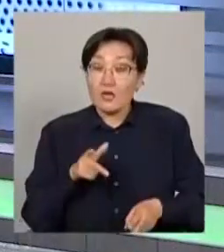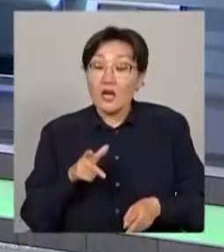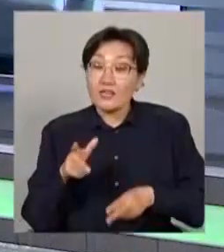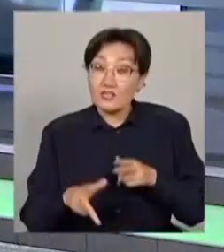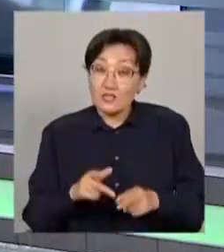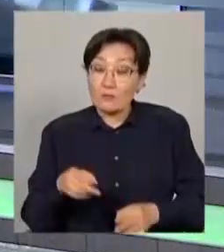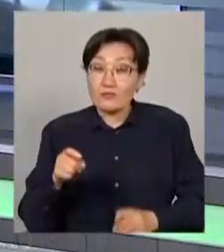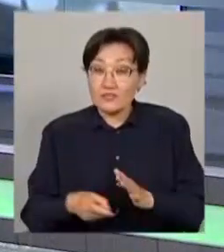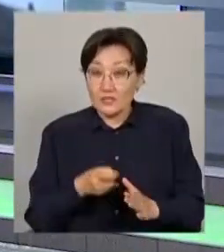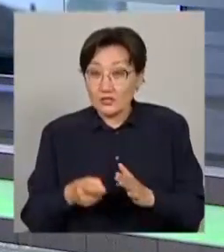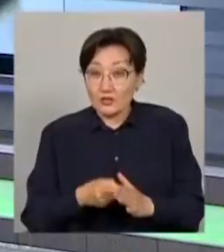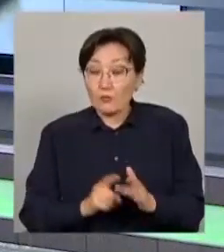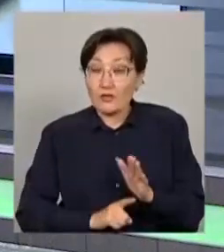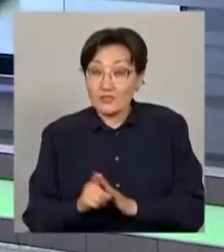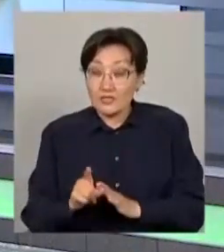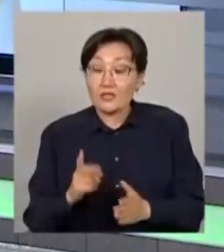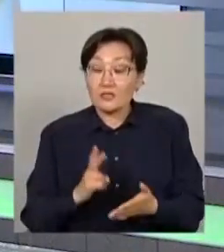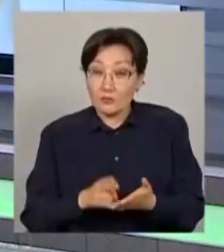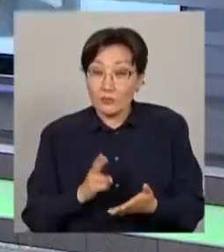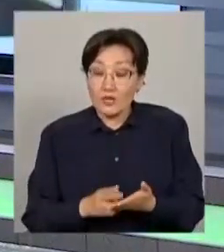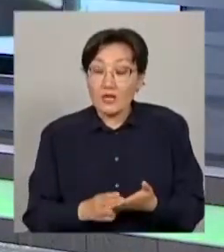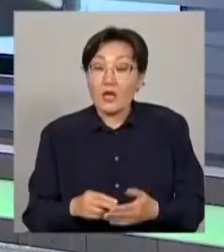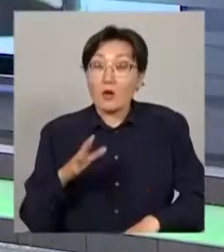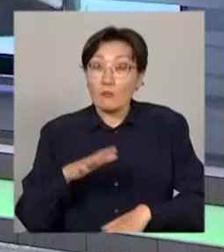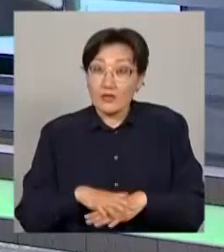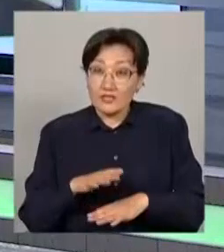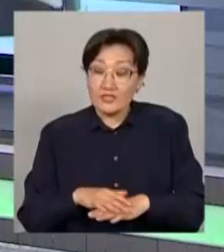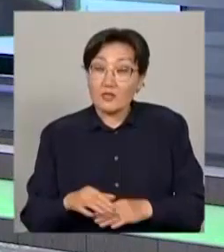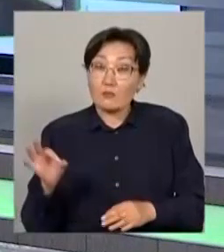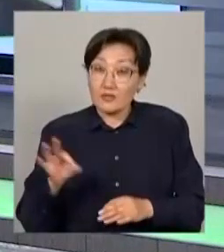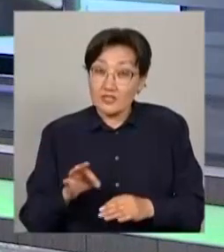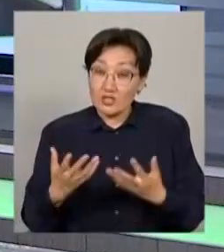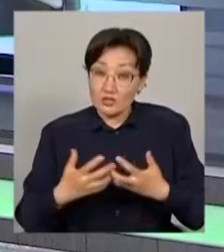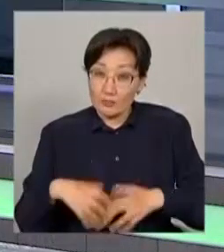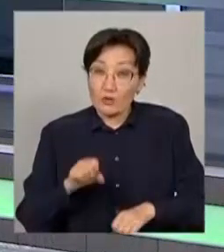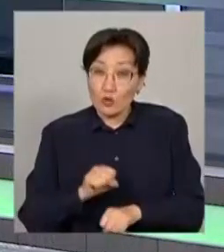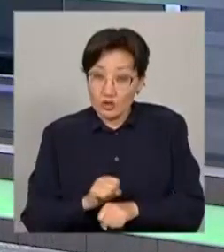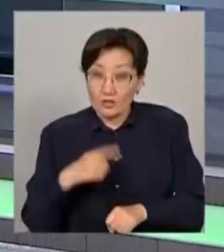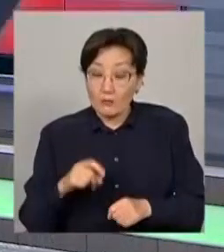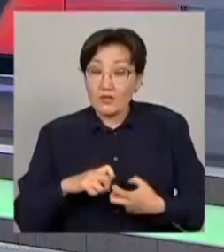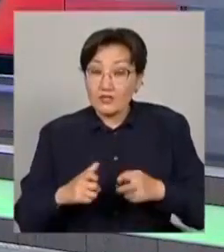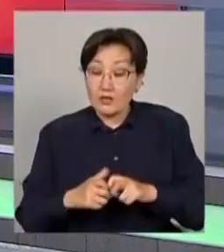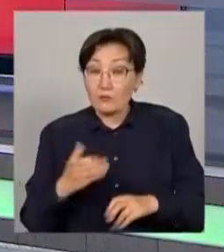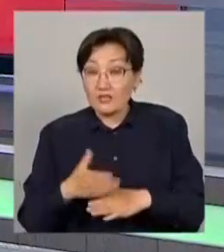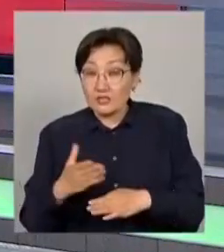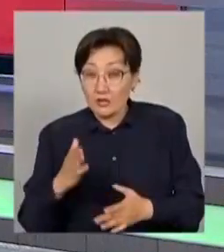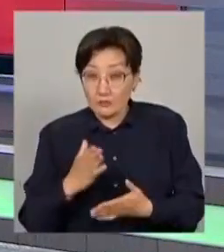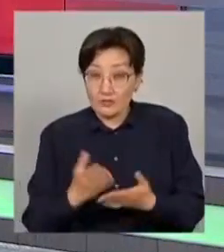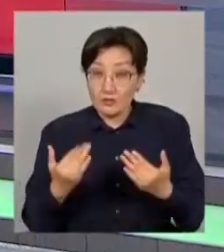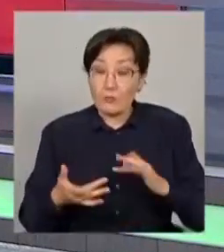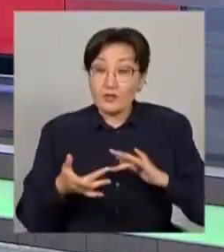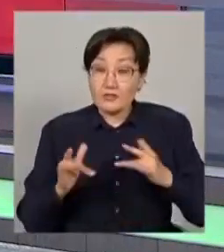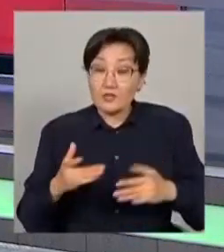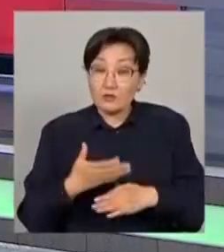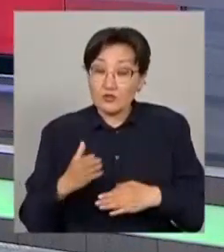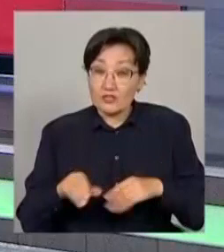растаса, банк несе бойынша сыйақы мен айыппұлды есептетуді тоқтатады дейді. Сонымен қатар проблемалы кредиті барлар енді онлайн